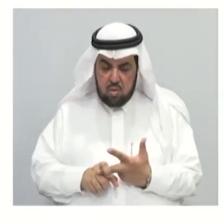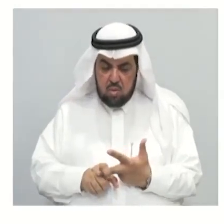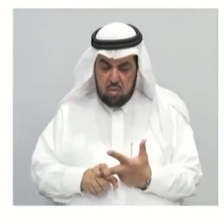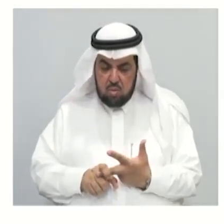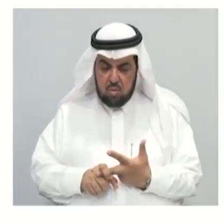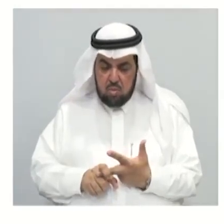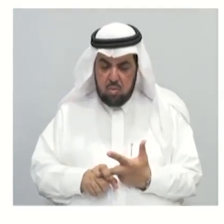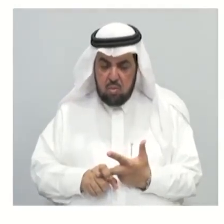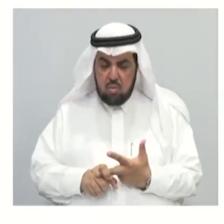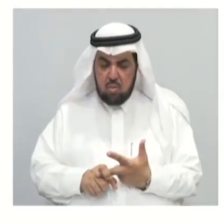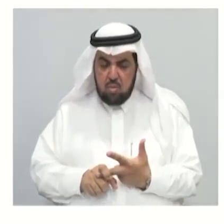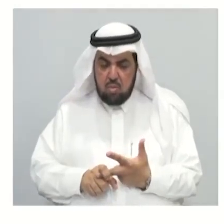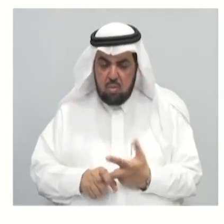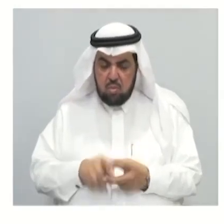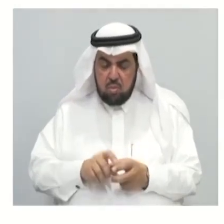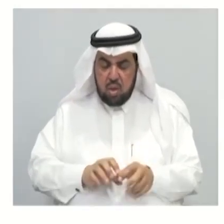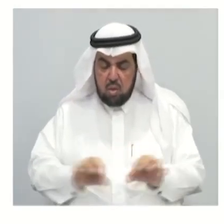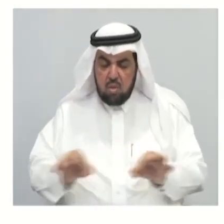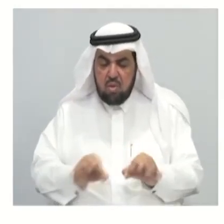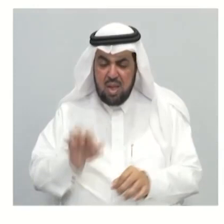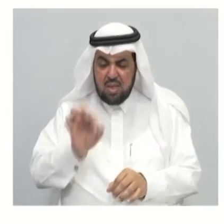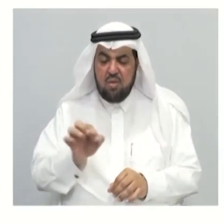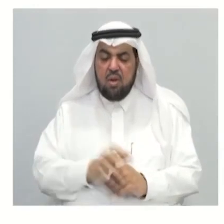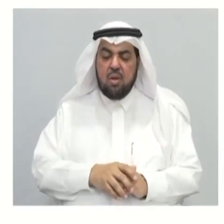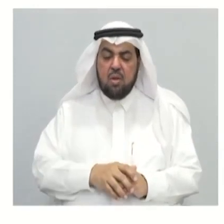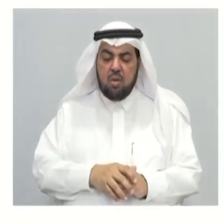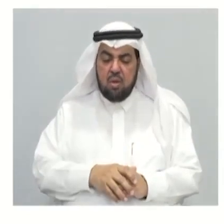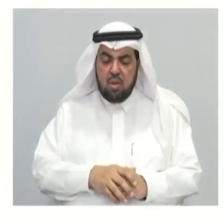خصائص نلاحظ هنا القيمه الافتراضيه لدينا